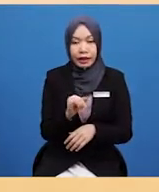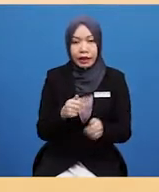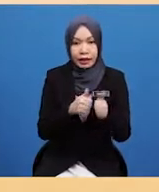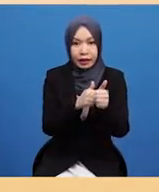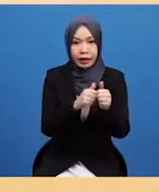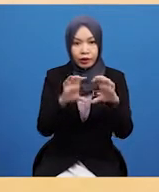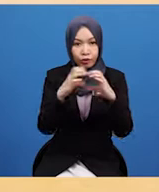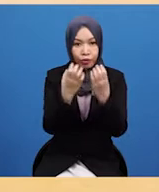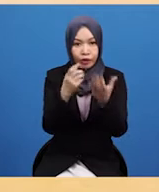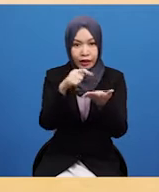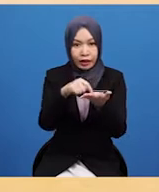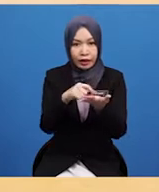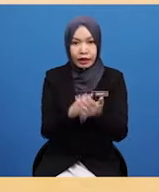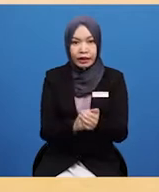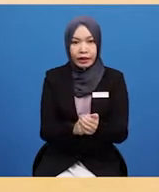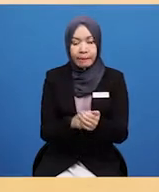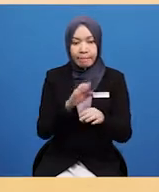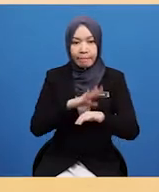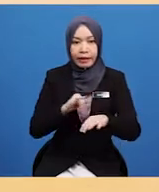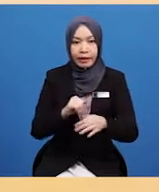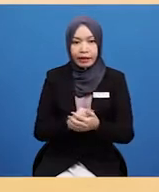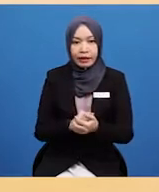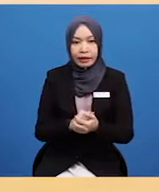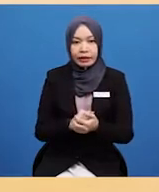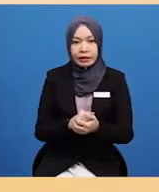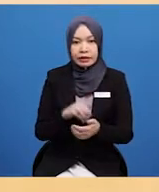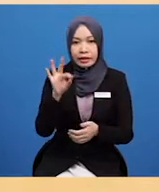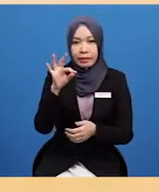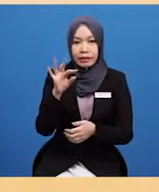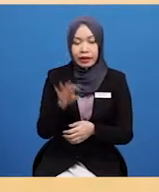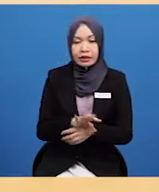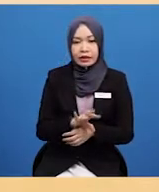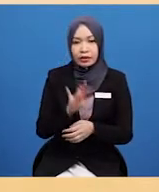pada April 1917, Amerika Syarikat